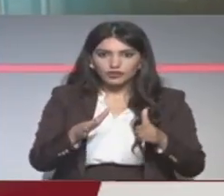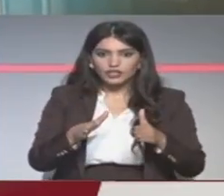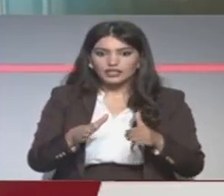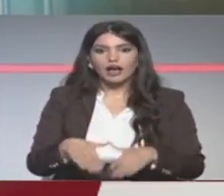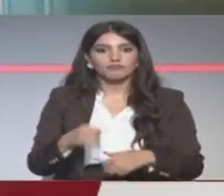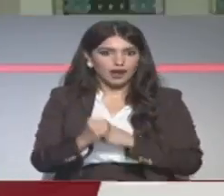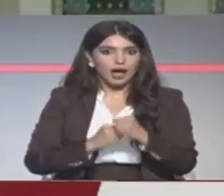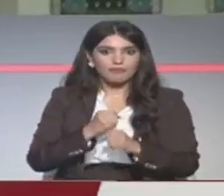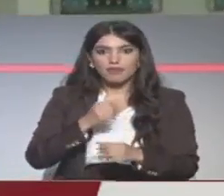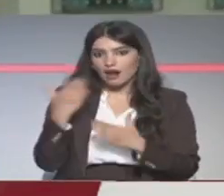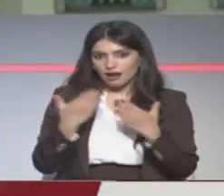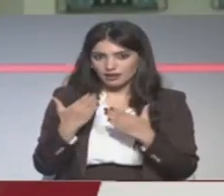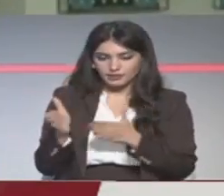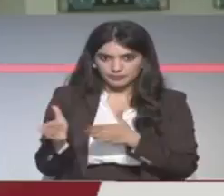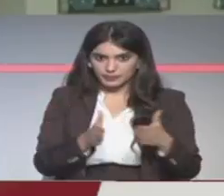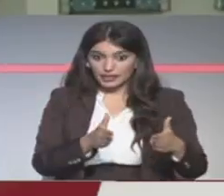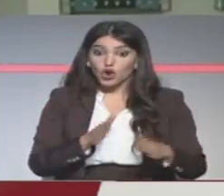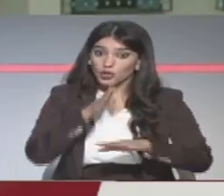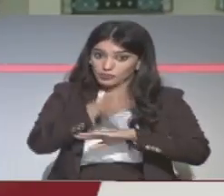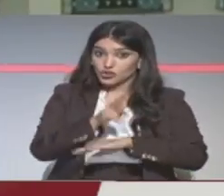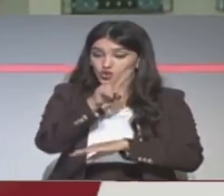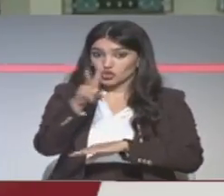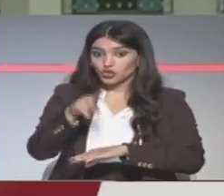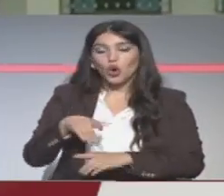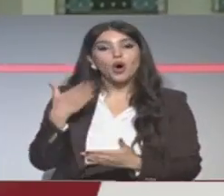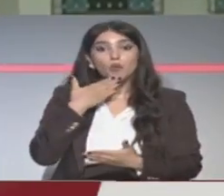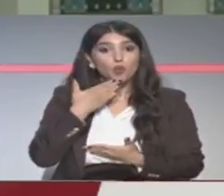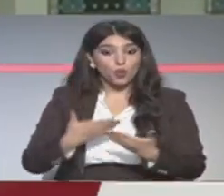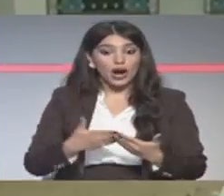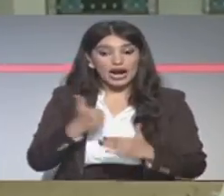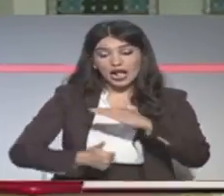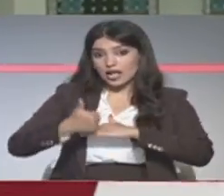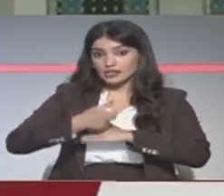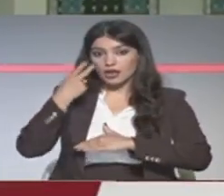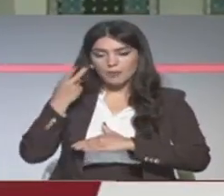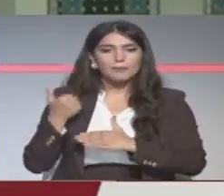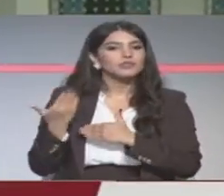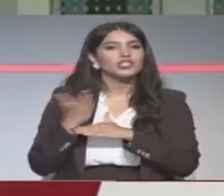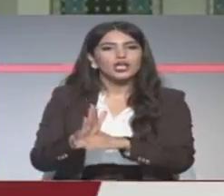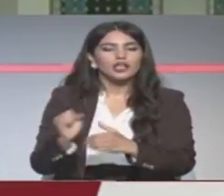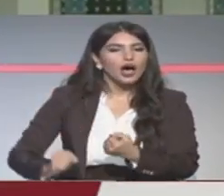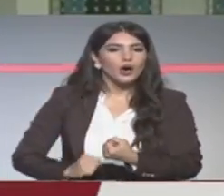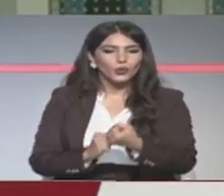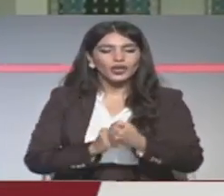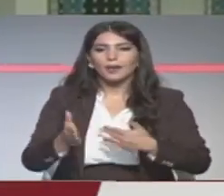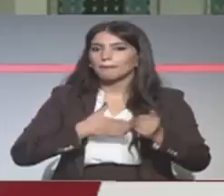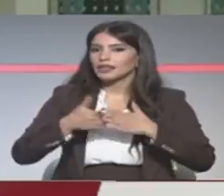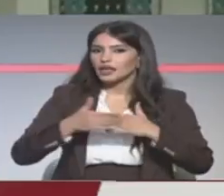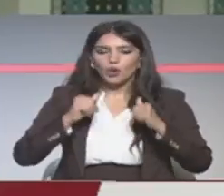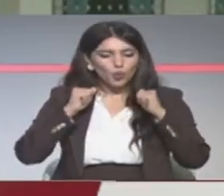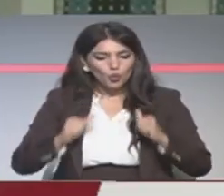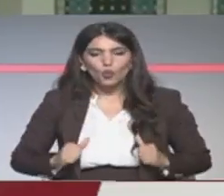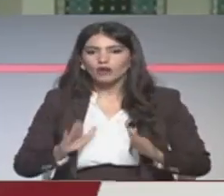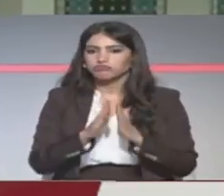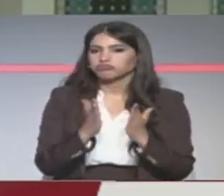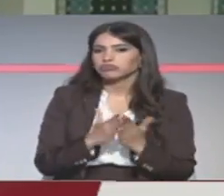الدراسية. وخلال هذه الزيارة وعدنا سيدة الرئيس بتقديم أدوات بالتكفل بتقديم